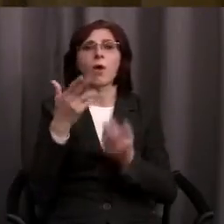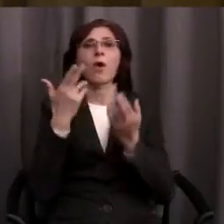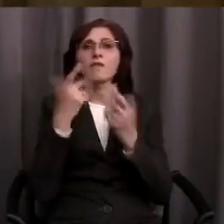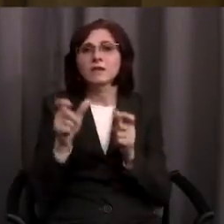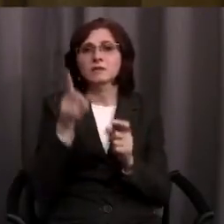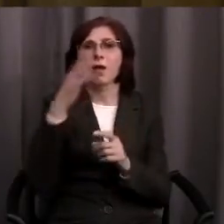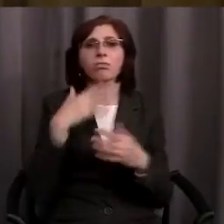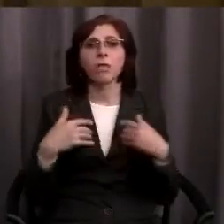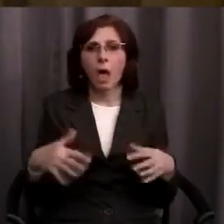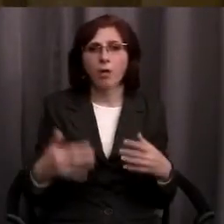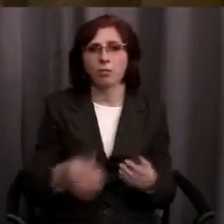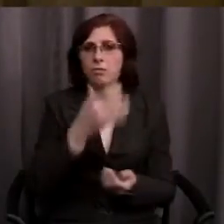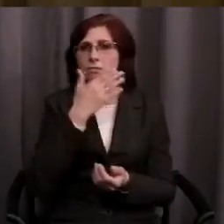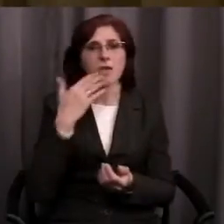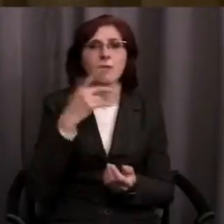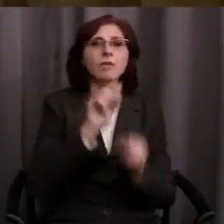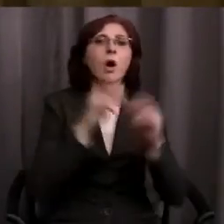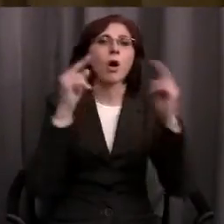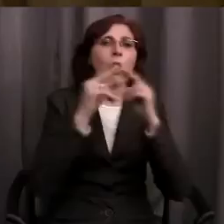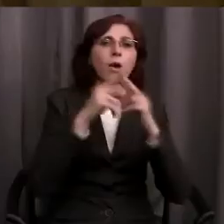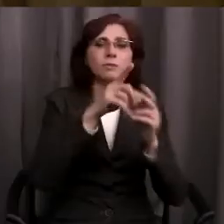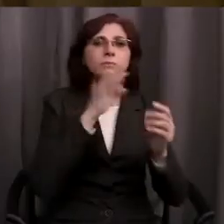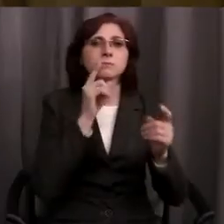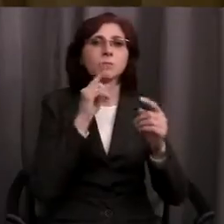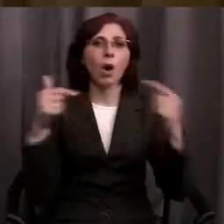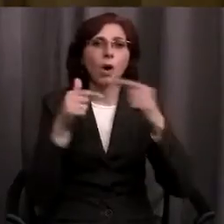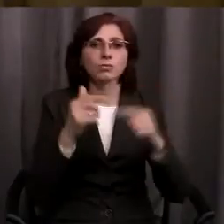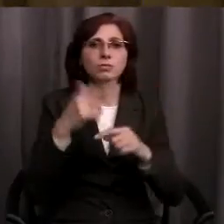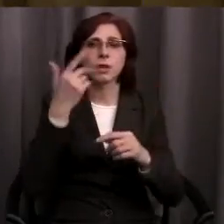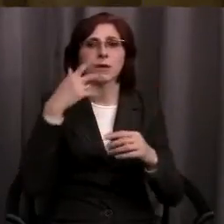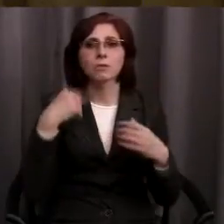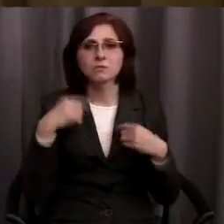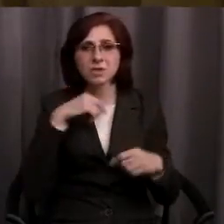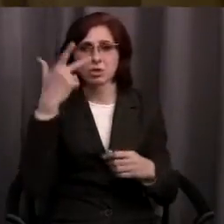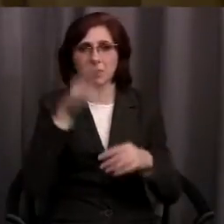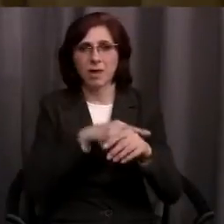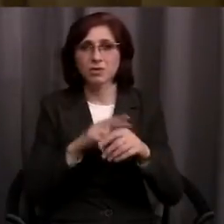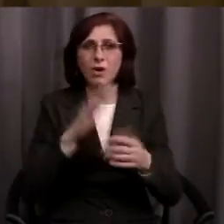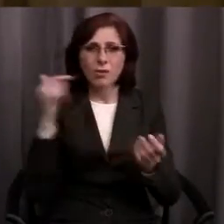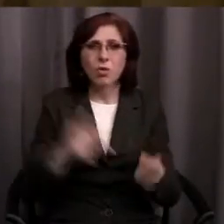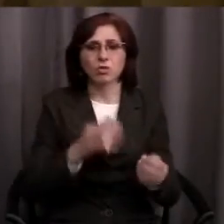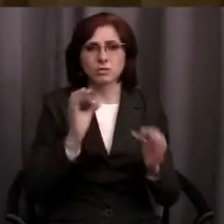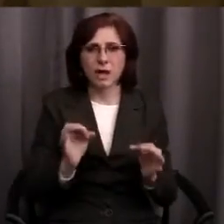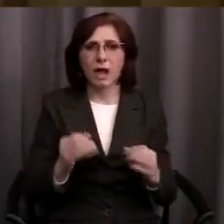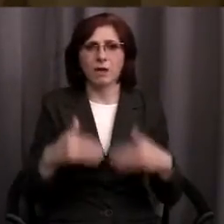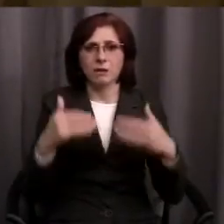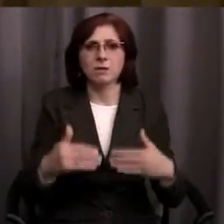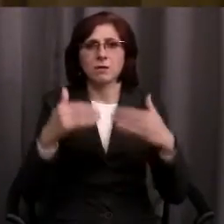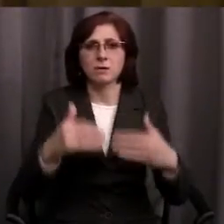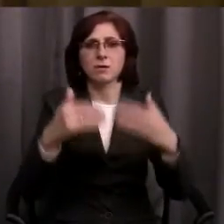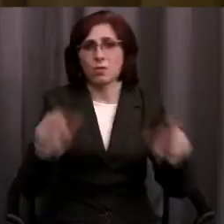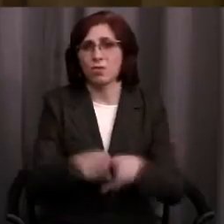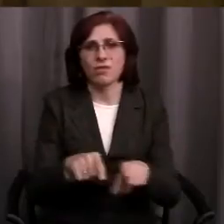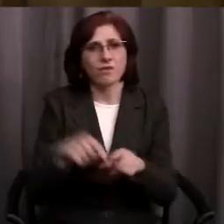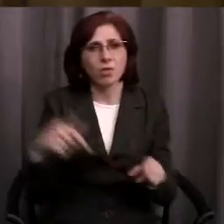temu neurologowi nie da konsultacja psychiatryczna za 3 miesiące, czy na odwrót. To musi wszystko się dziać od razu. Bez